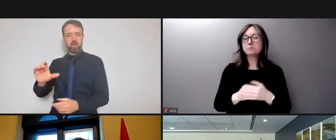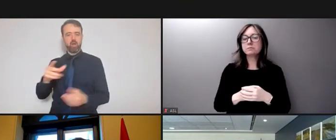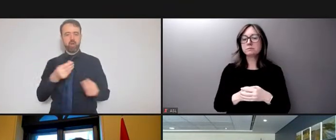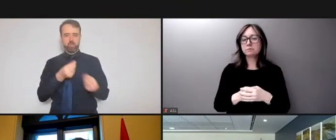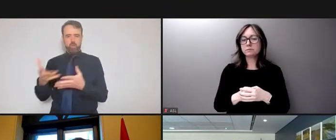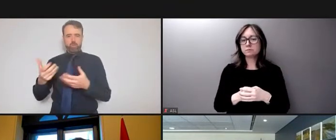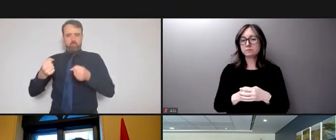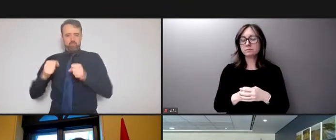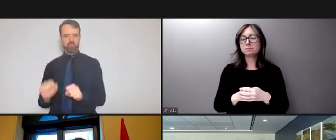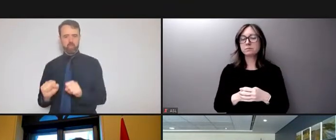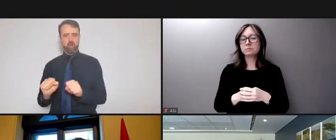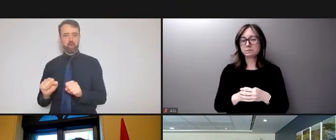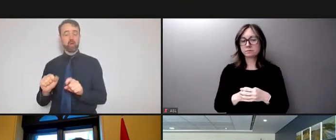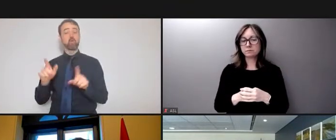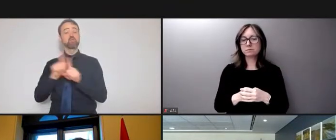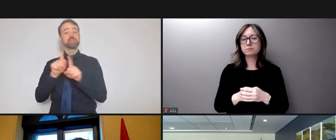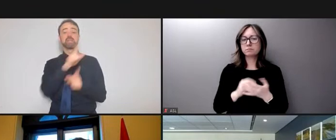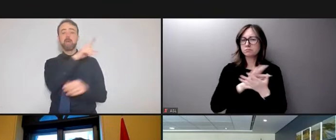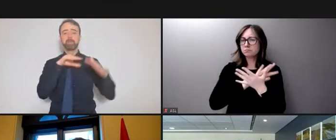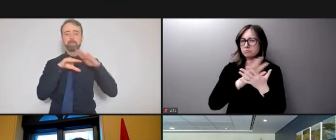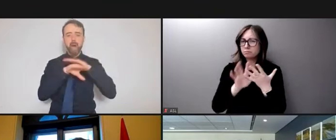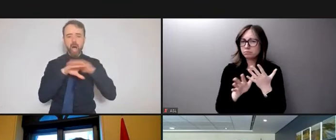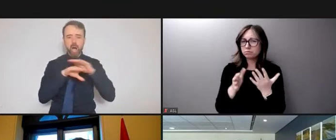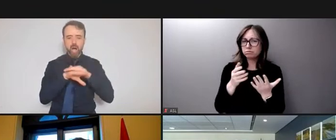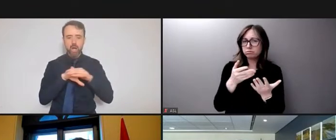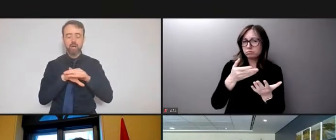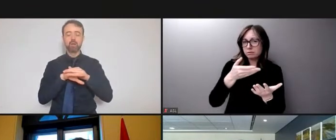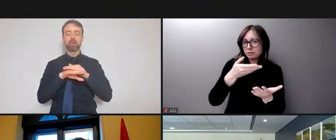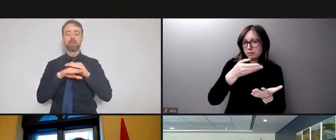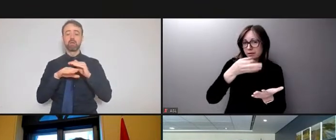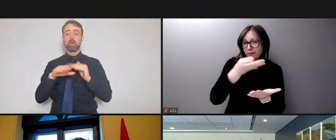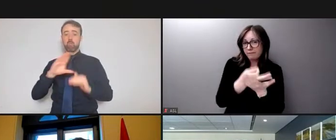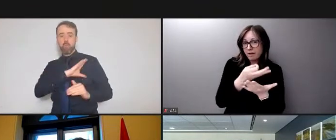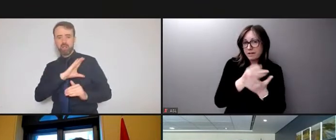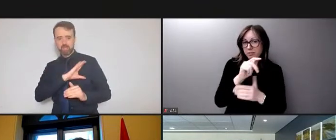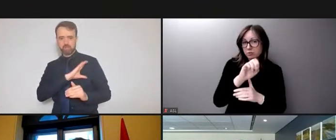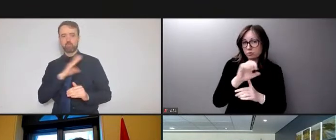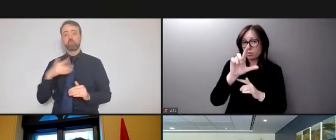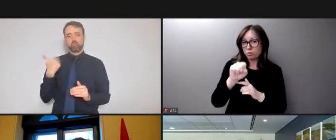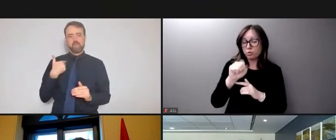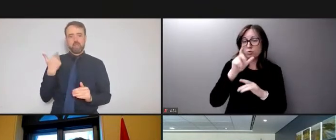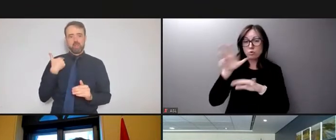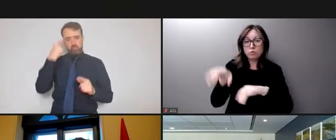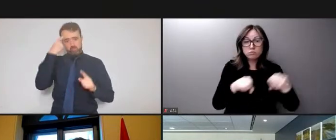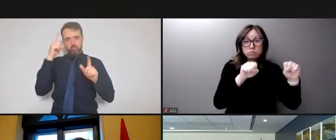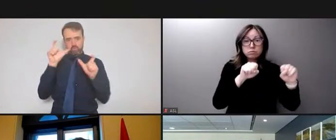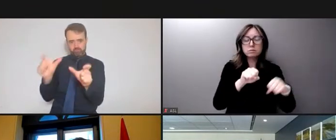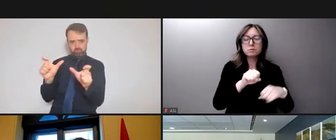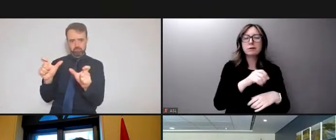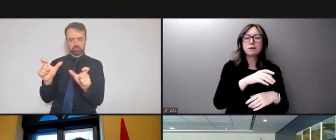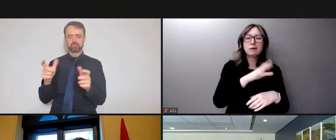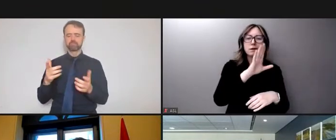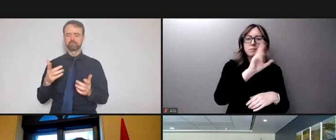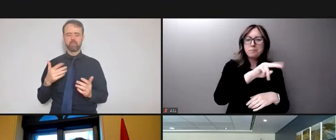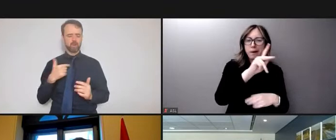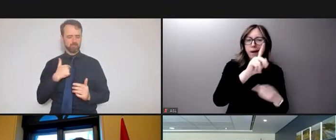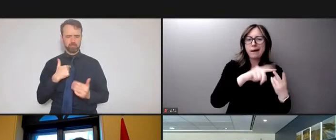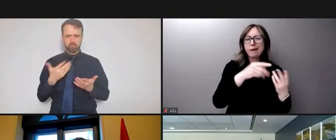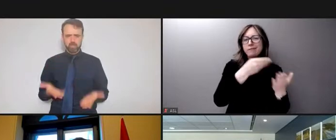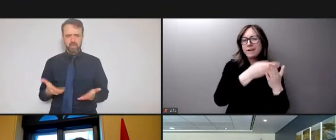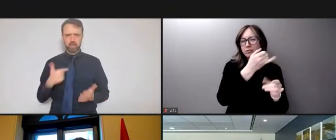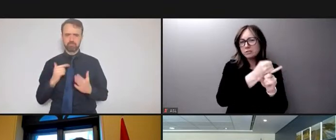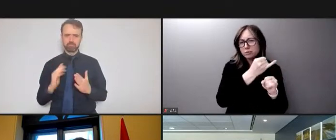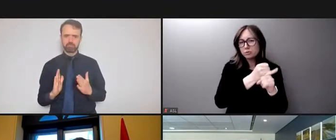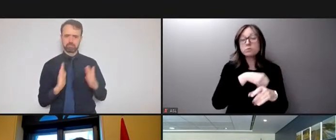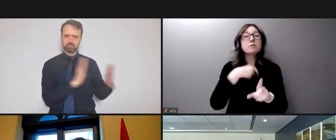l'institution financière et même les polices. Et peut-être que je peux passer la parole maintenant à M.